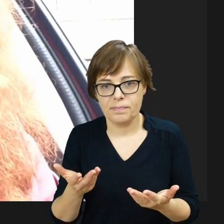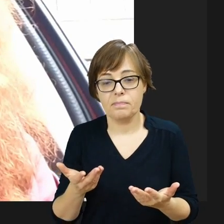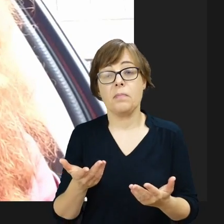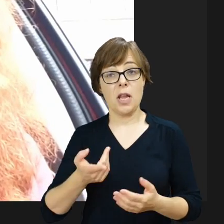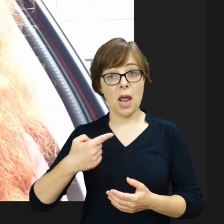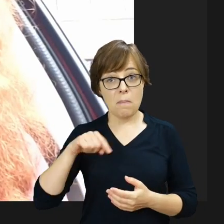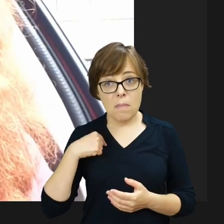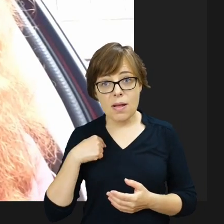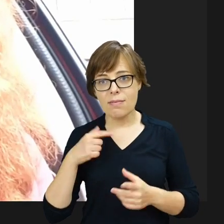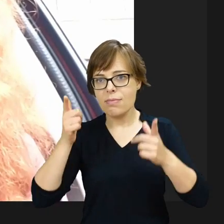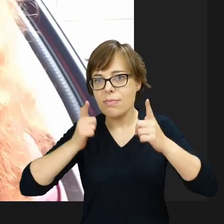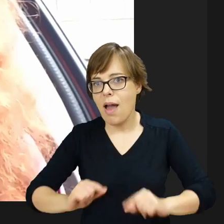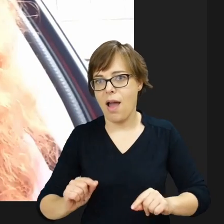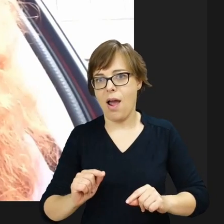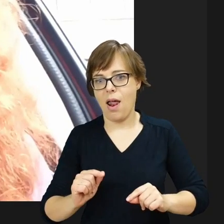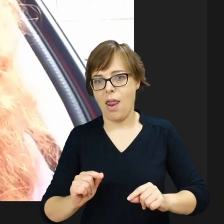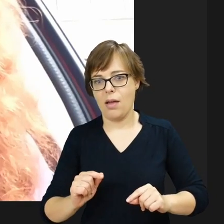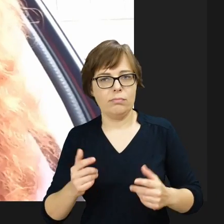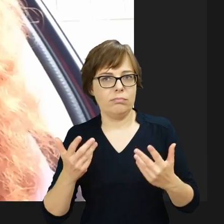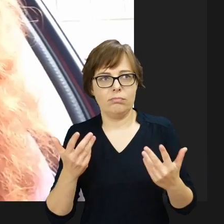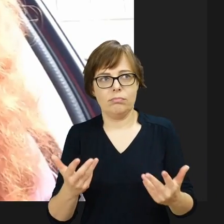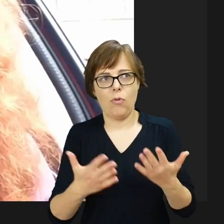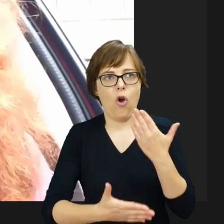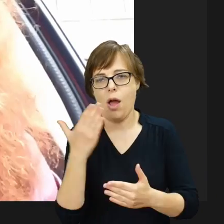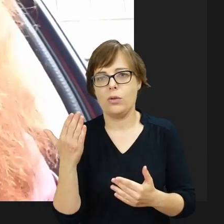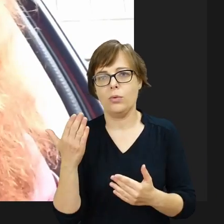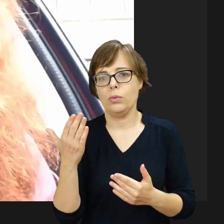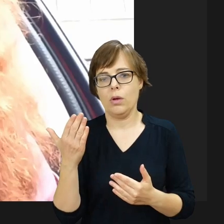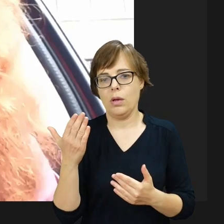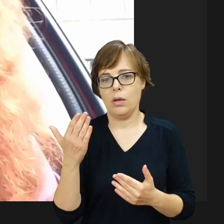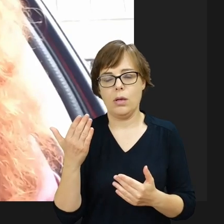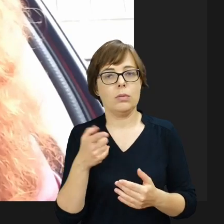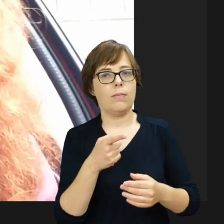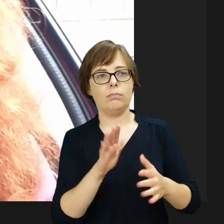że pytany przez nas urząd